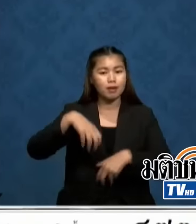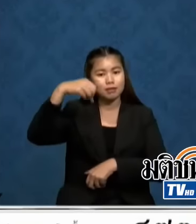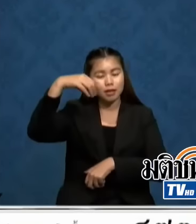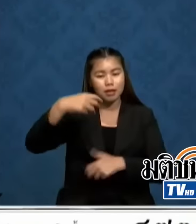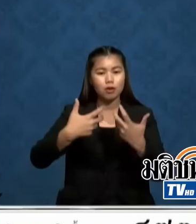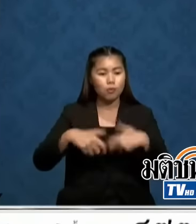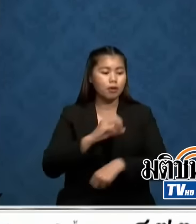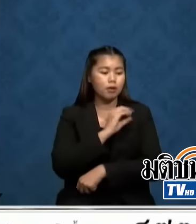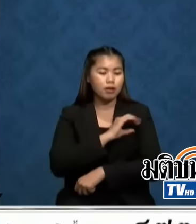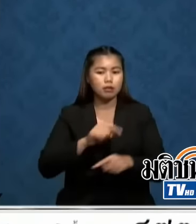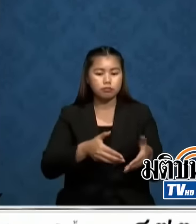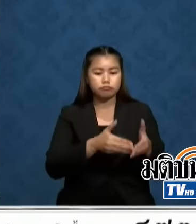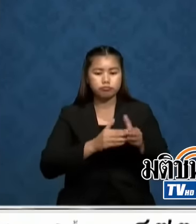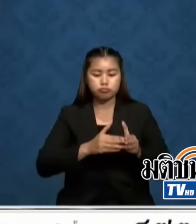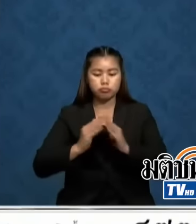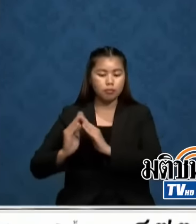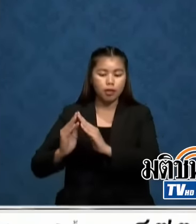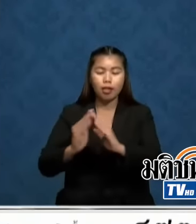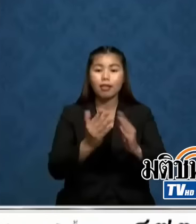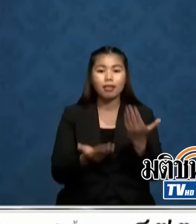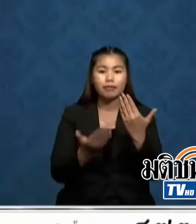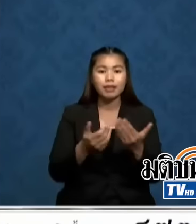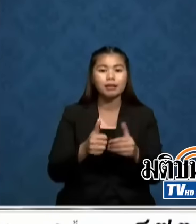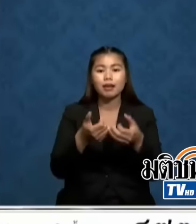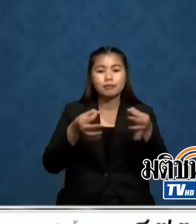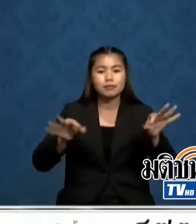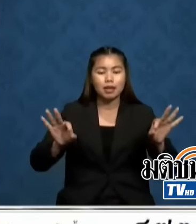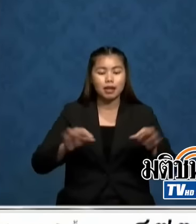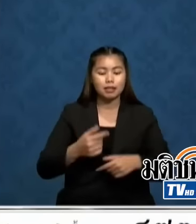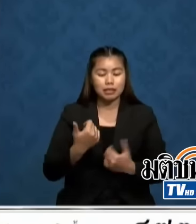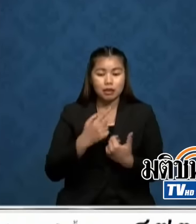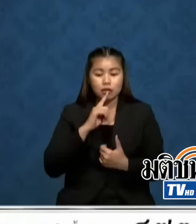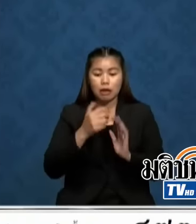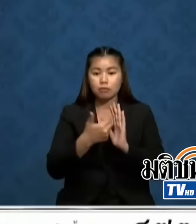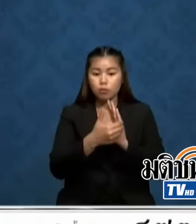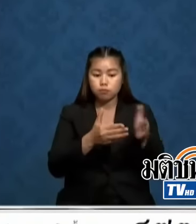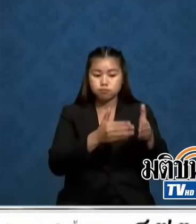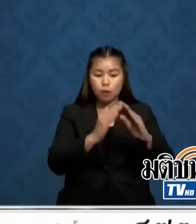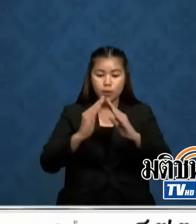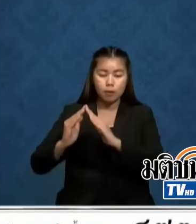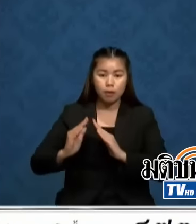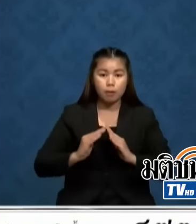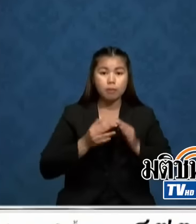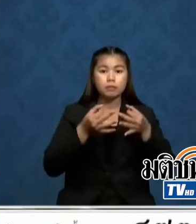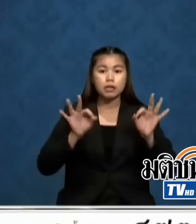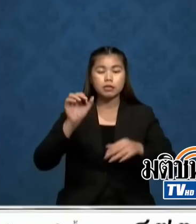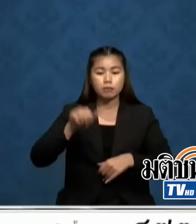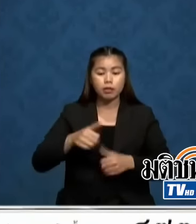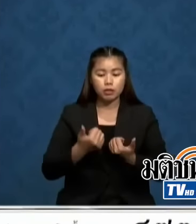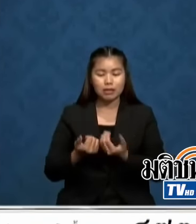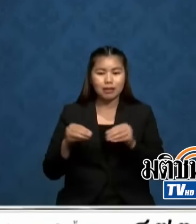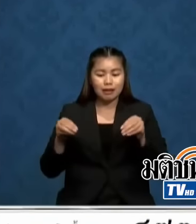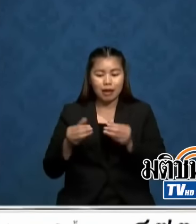รีไซเคิลไปตั้งตรงไหนก็ได้นี่ใช่มั้ครับที่ทำให้ภาคตะวันออกมีโรงงานขยะเต็มไปหมดเลยเดี๋ยวจะมีเรือบรรทุก